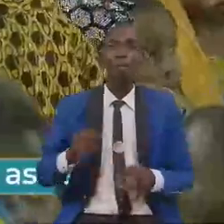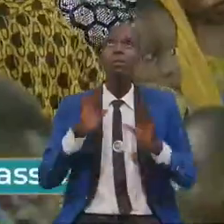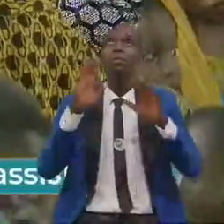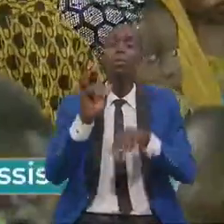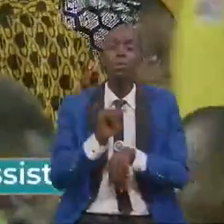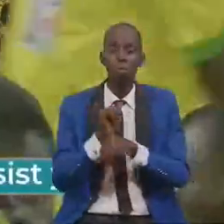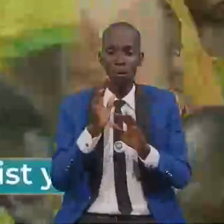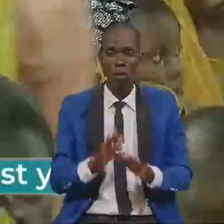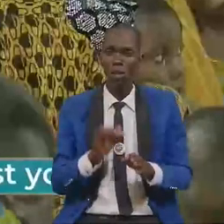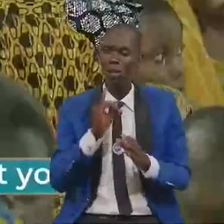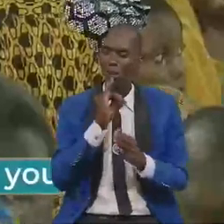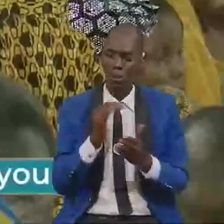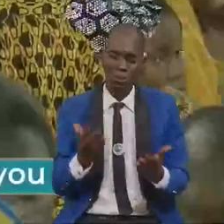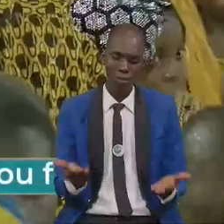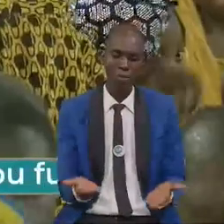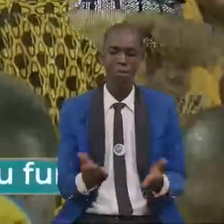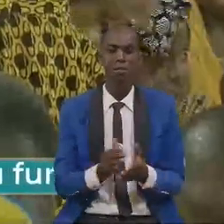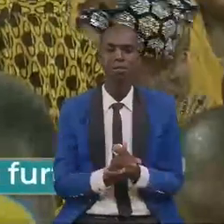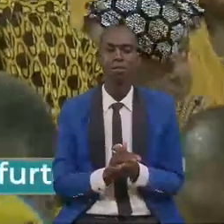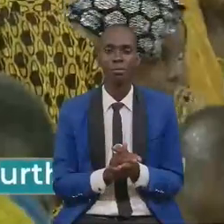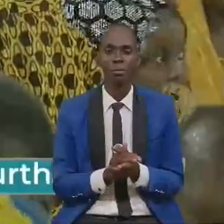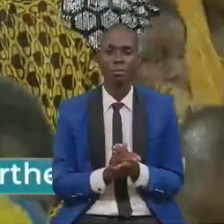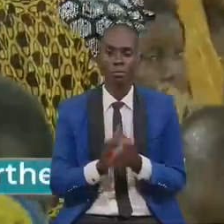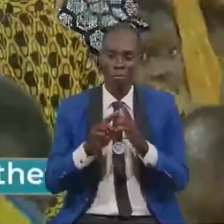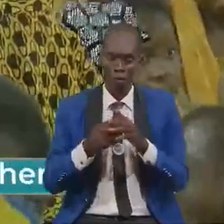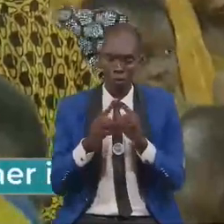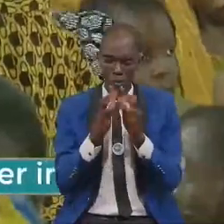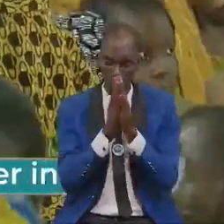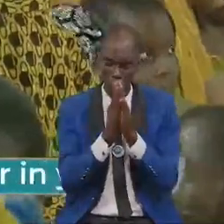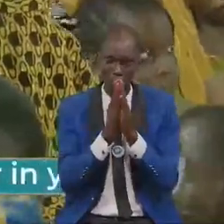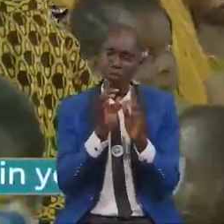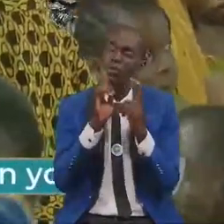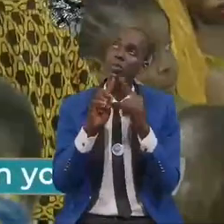il est là par le Seigneur